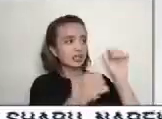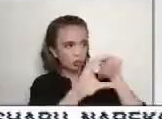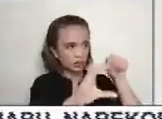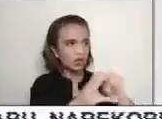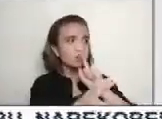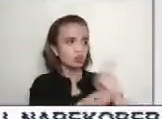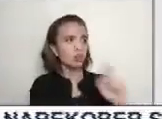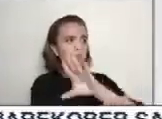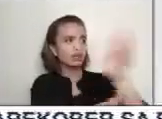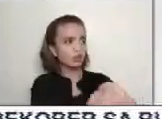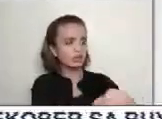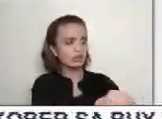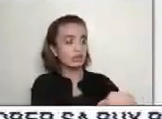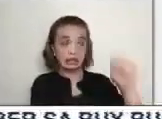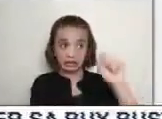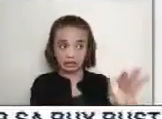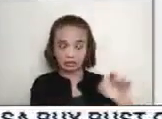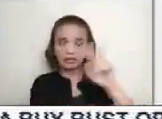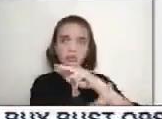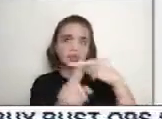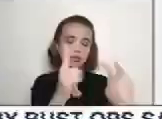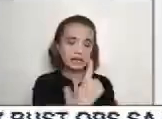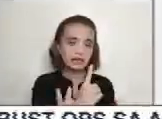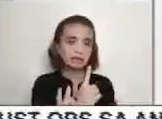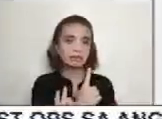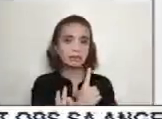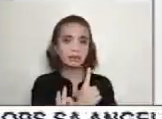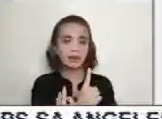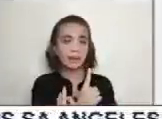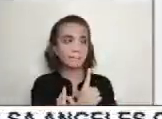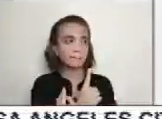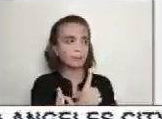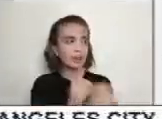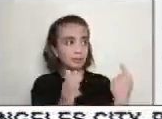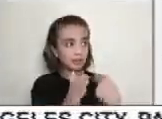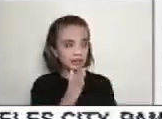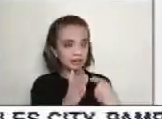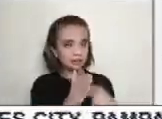flights at 218 hanggang 2,076 pesos para sa international flights.